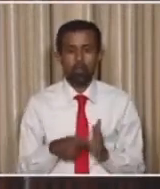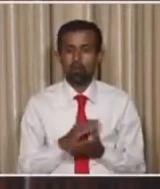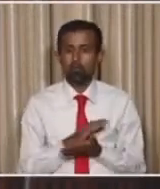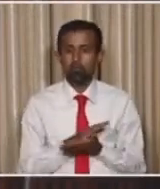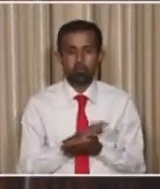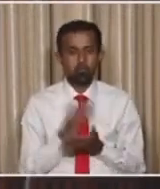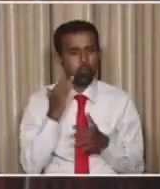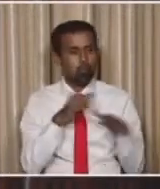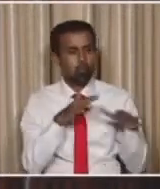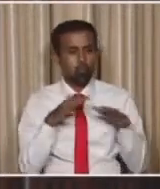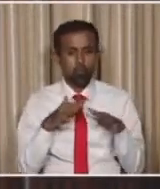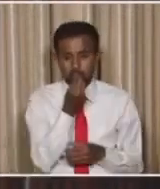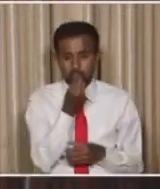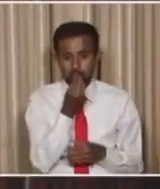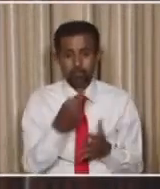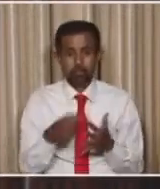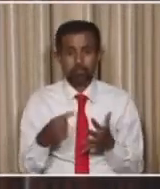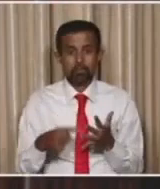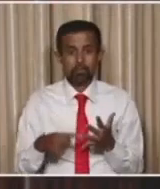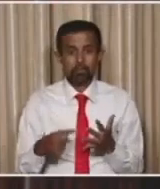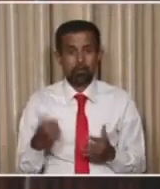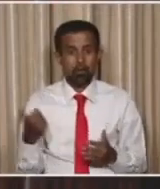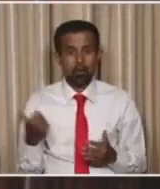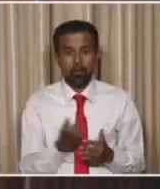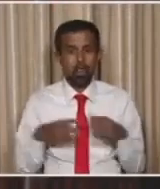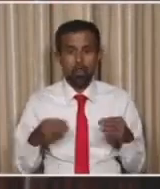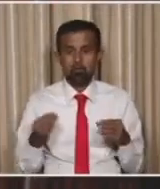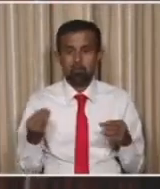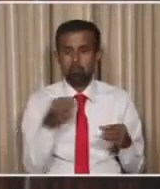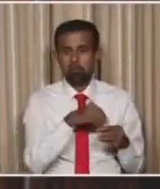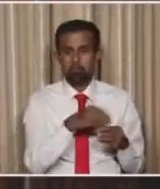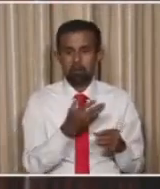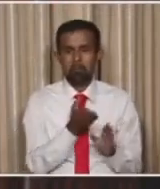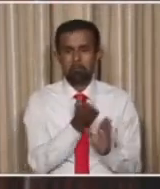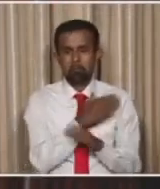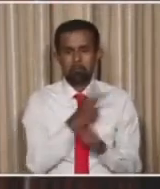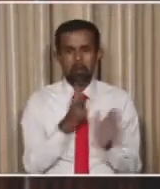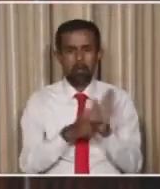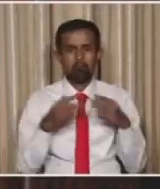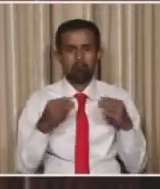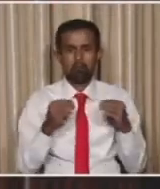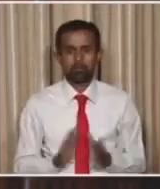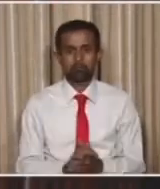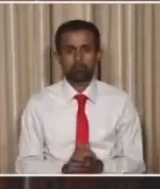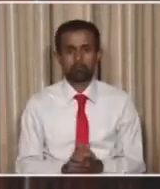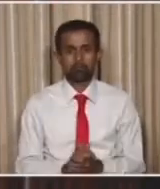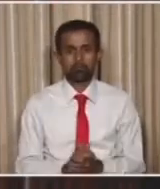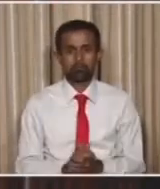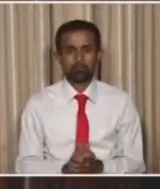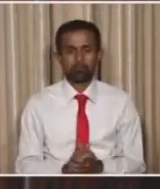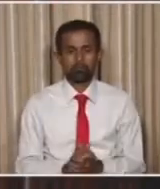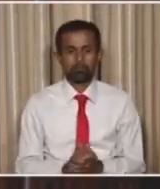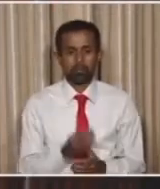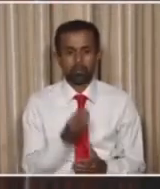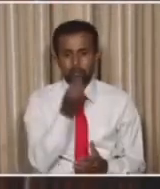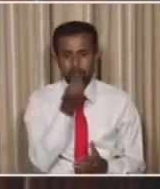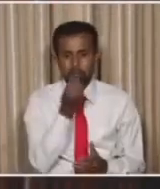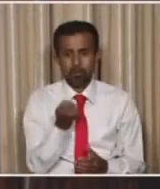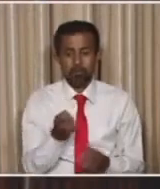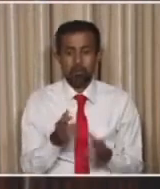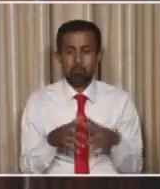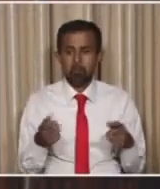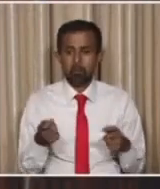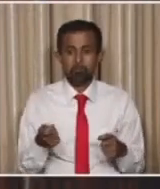සාමාන්‍ය ජනයාගේ බත්පතට අලුතින් වෑංජන එකතුුන්නේ නැහැ. තිබ්බ වෑංජන ප්‍රමාණය අඩු වුණා මිසක්. මේකට ආහාර මිල